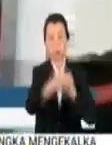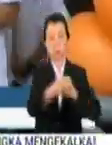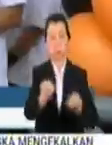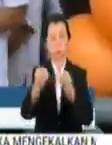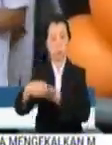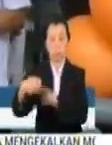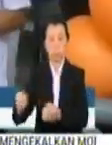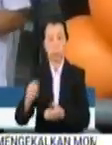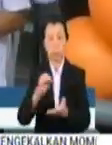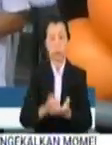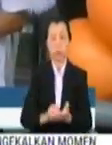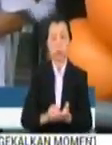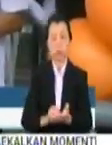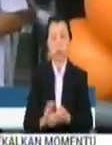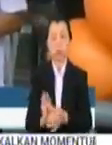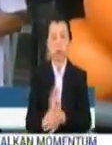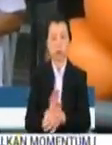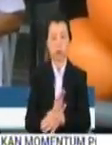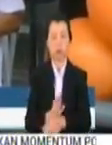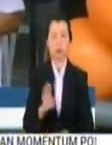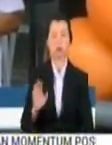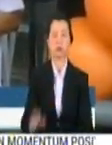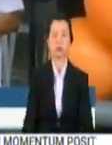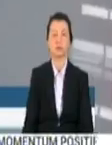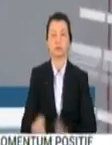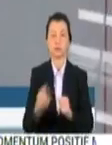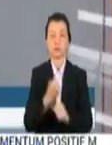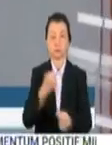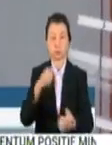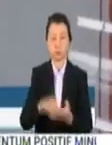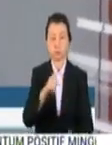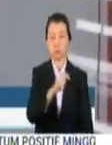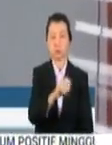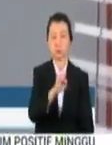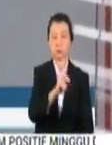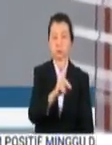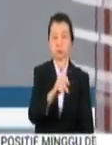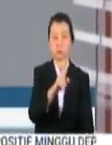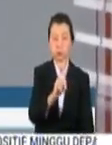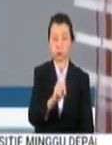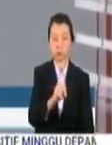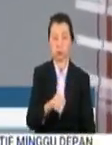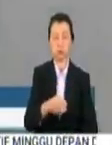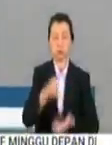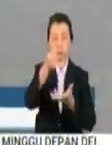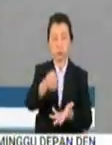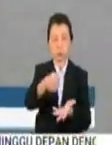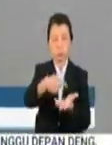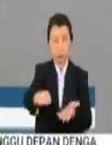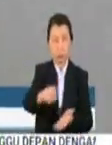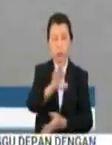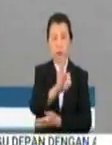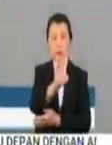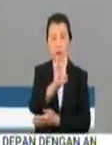berkenaan di airoport commercial Square tahun ini tekun Nasional telah menyalurkan pembiayaan